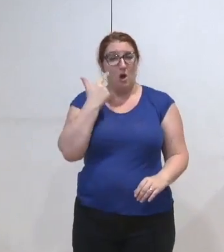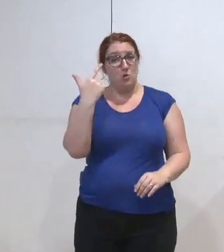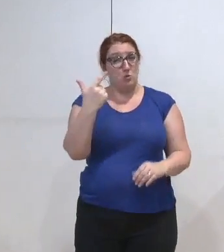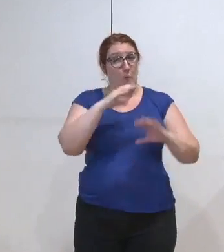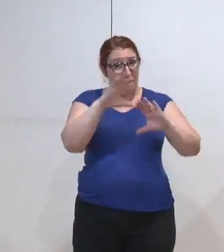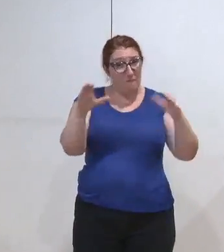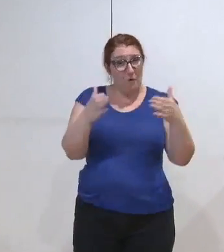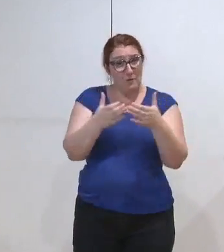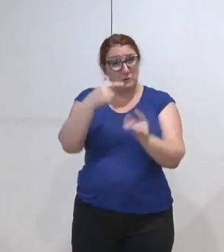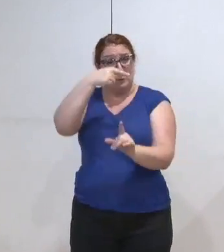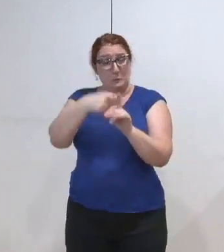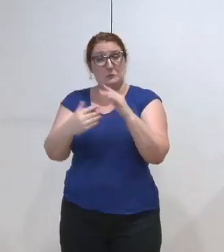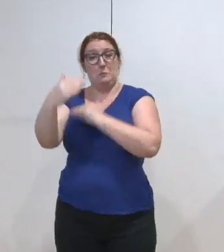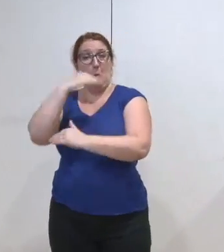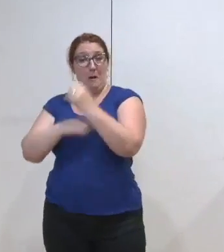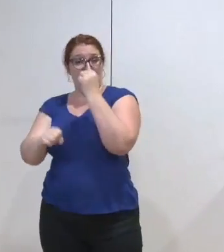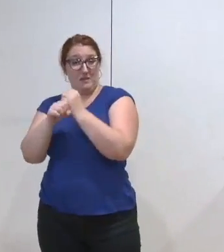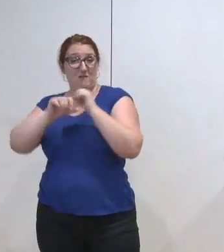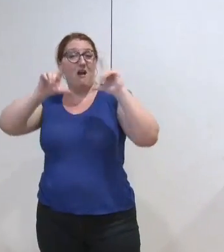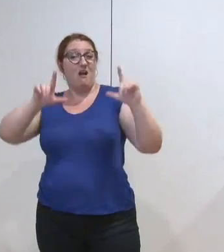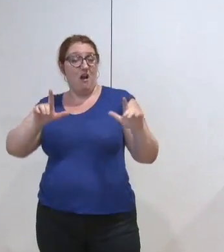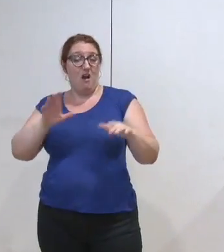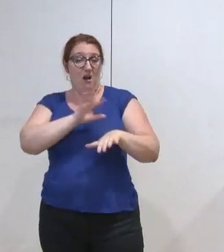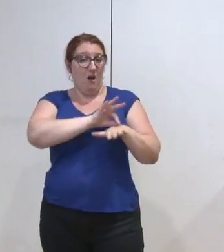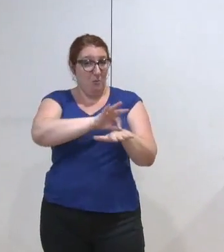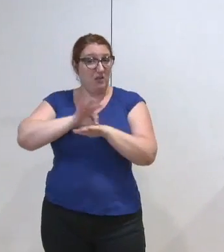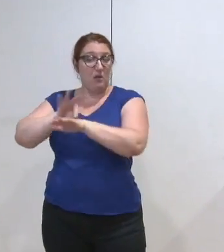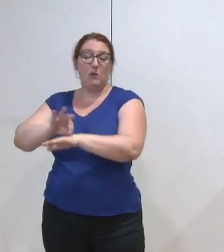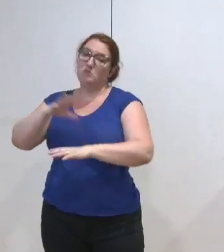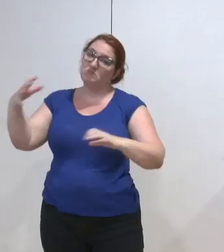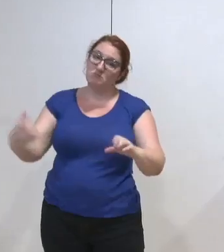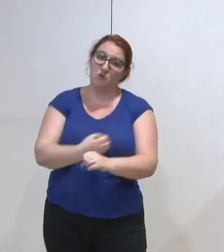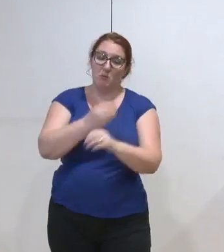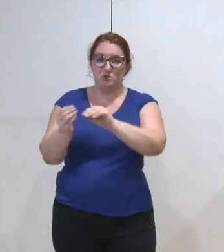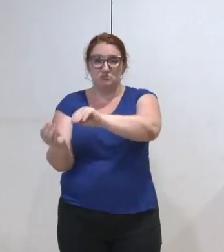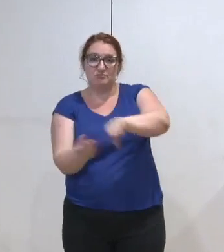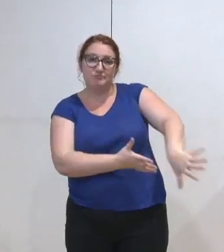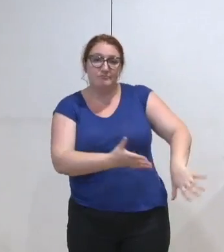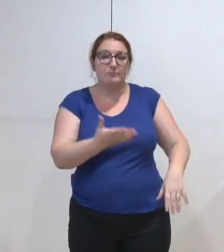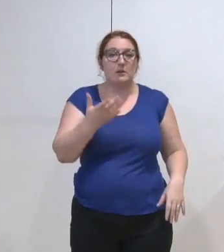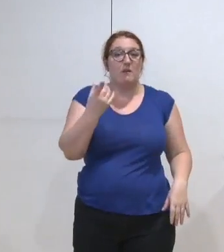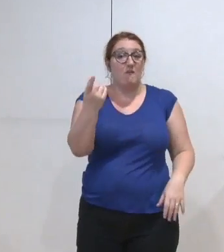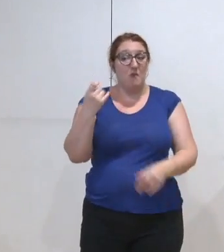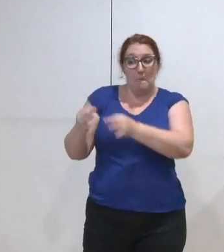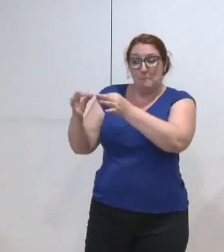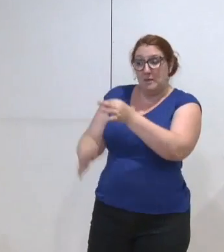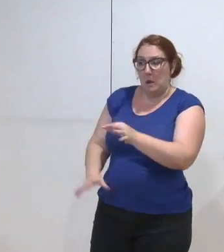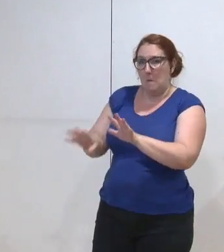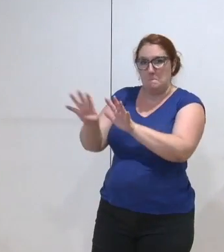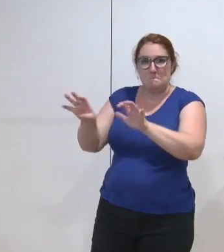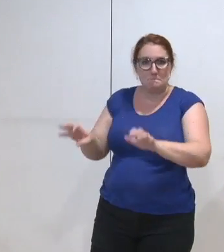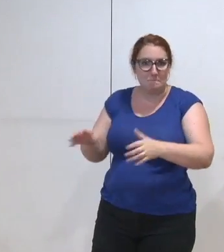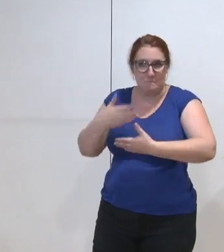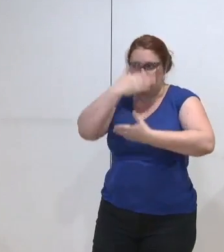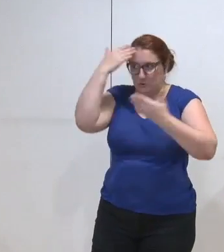programme de travail et je trouve c'est dommage que vous l'ayez abandonné je sais pas à partir de quel bilan par contre